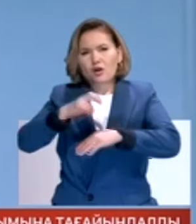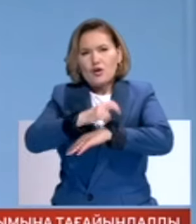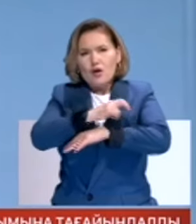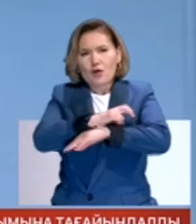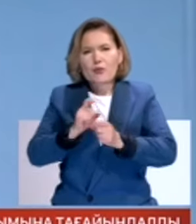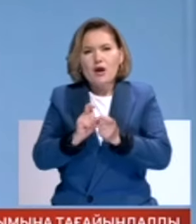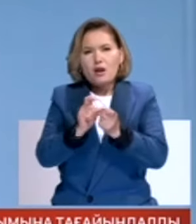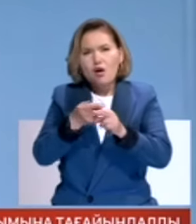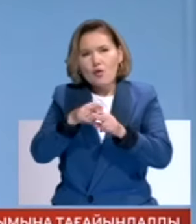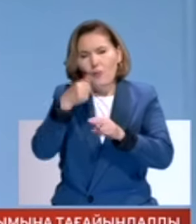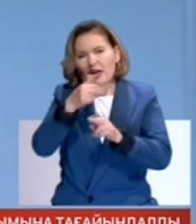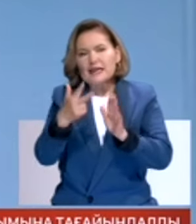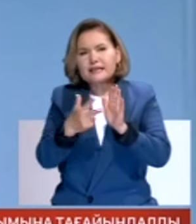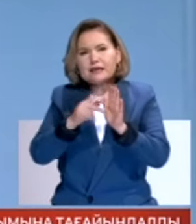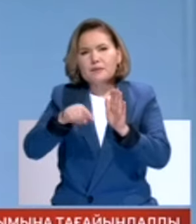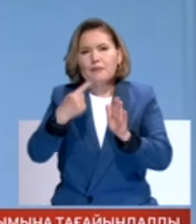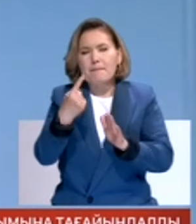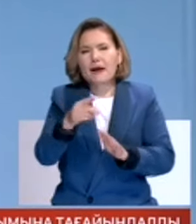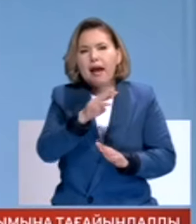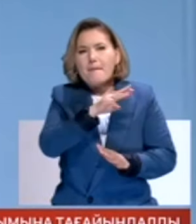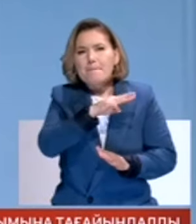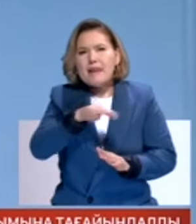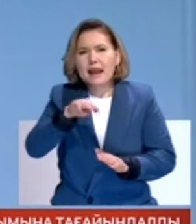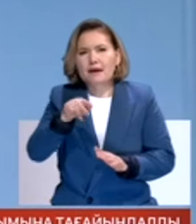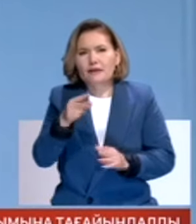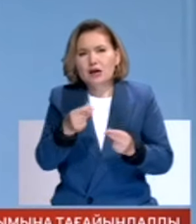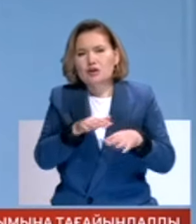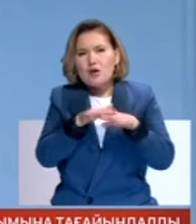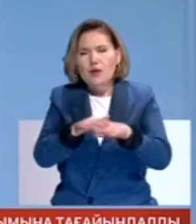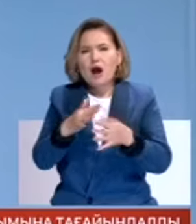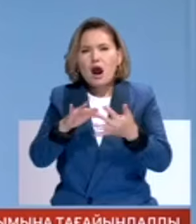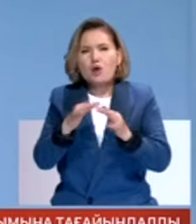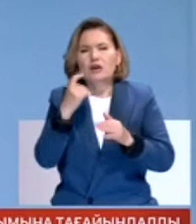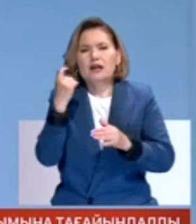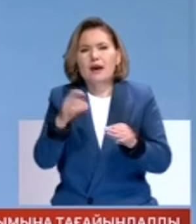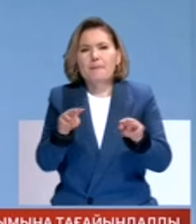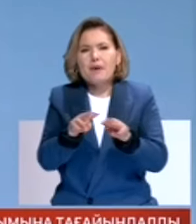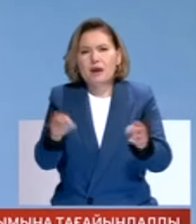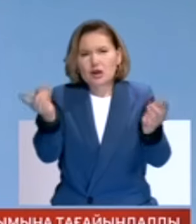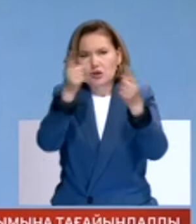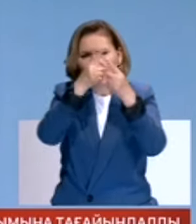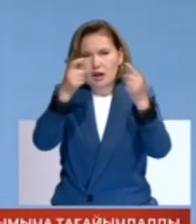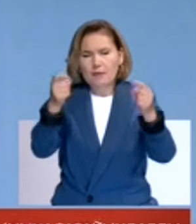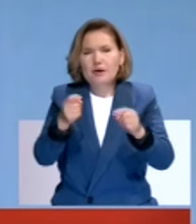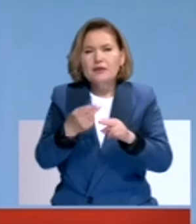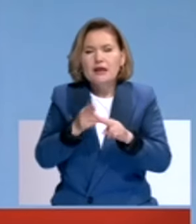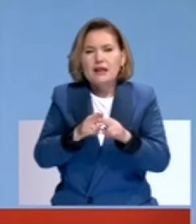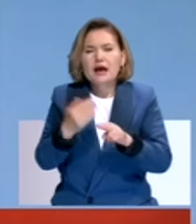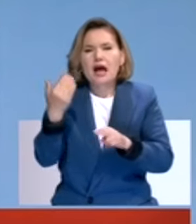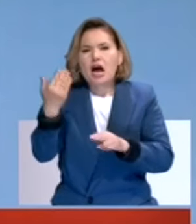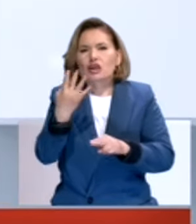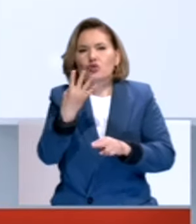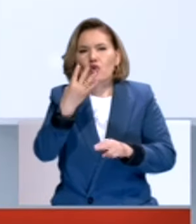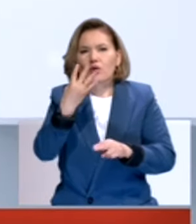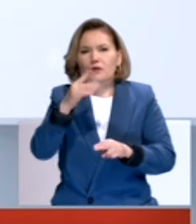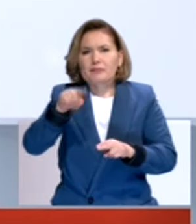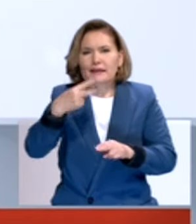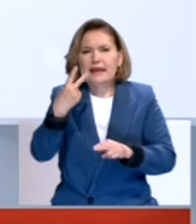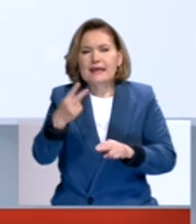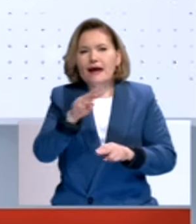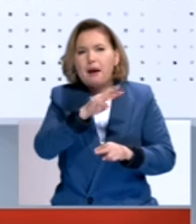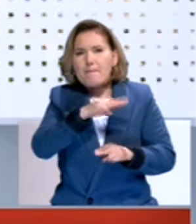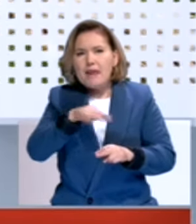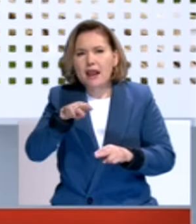Шегірткемен күреске бұл 8,1 миллиард тенге бөлінеді. Ауыл шаруашылығы министрлігінің хабарлауынша, оның 4,2